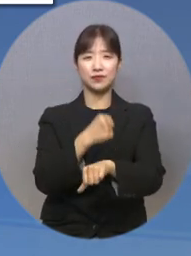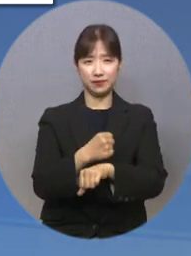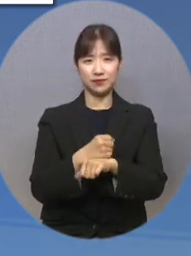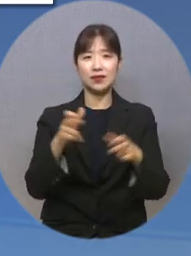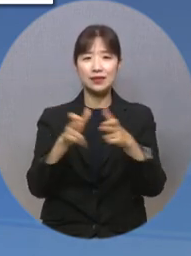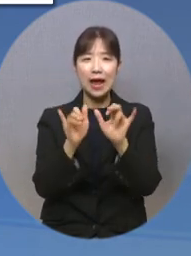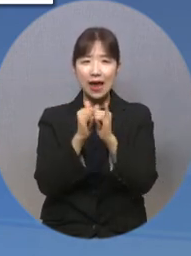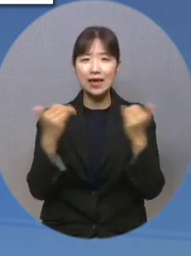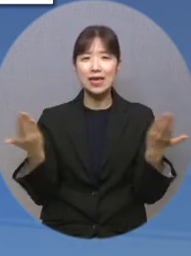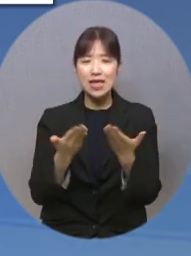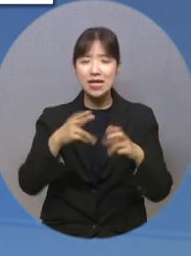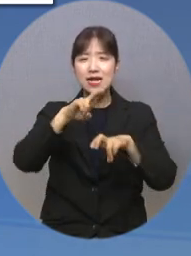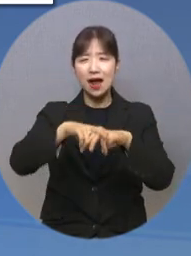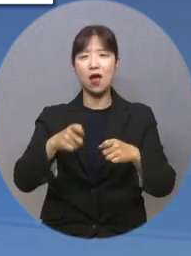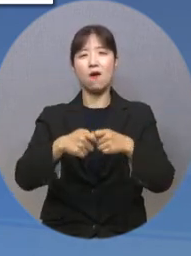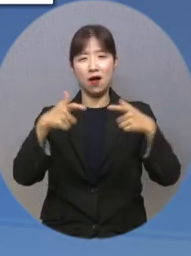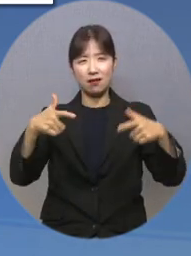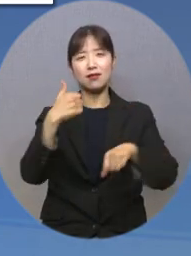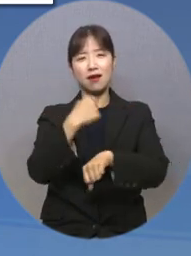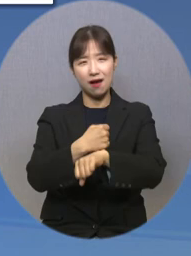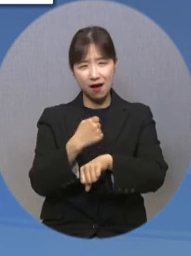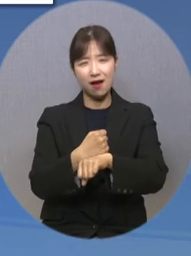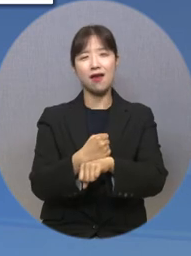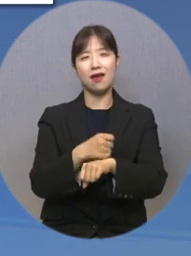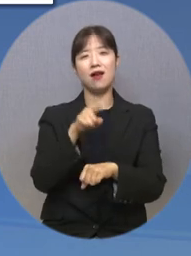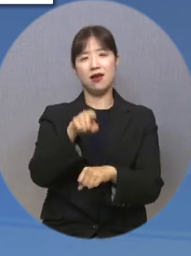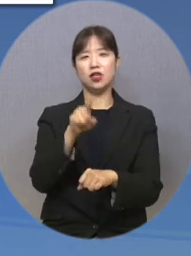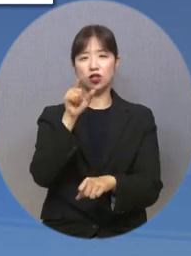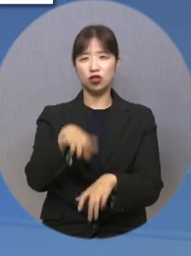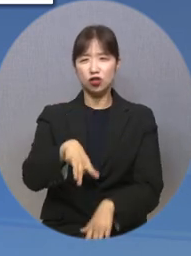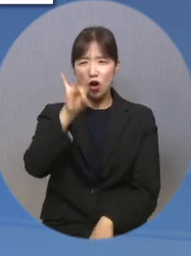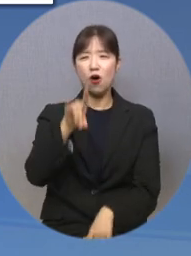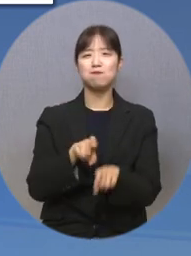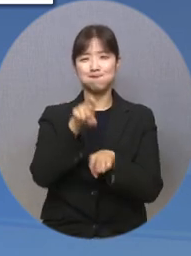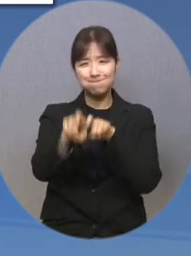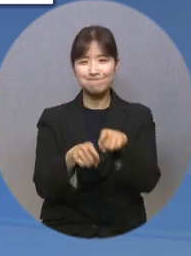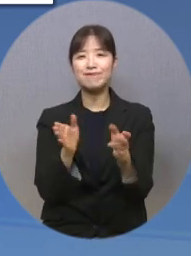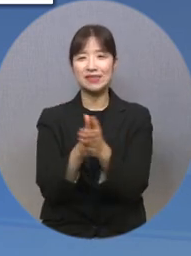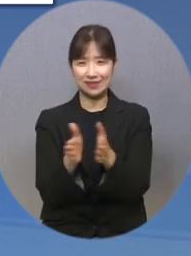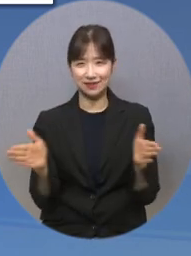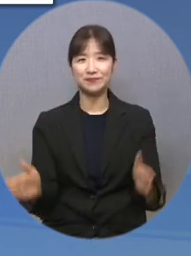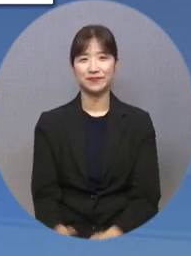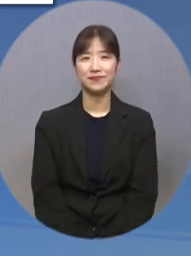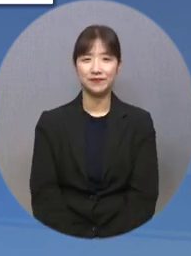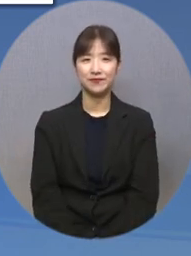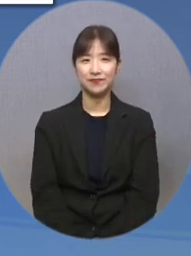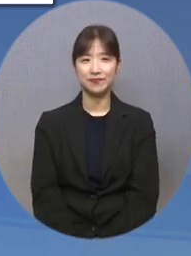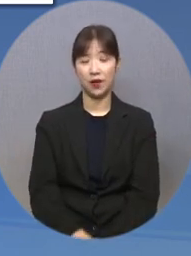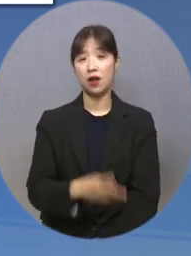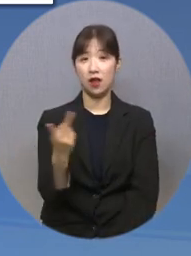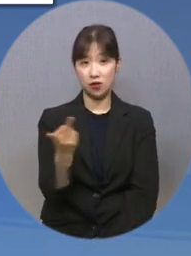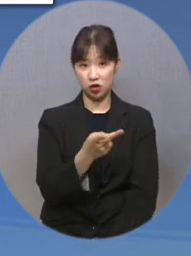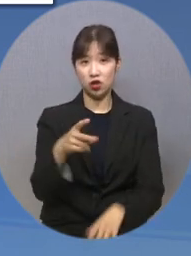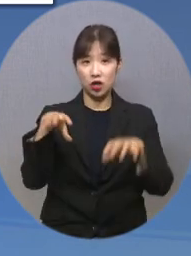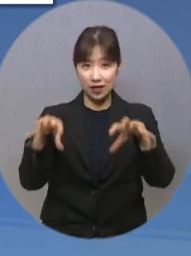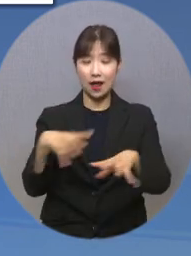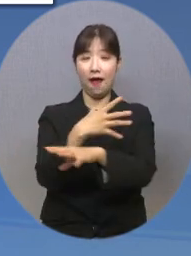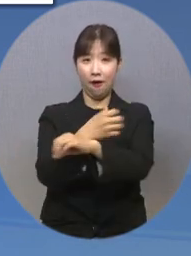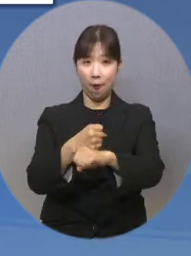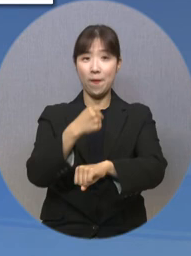일자리 확대를 통한 대학 내 사회적 가치 구현의 첫 걸음을 떼고자 마련됐습니다. 두 기관은 이번 협약을